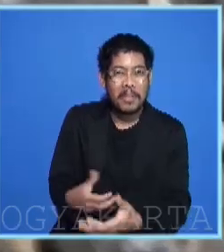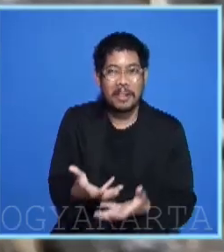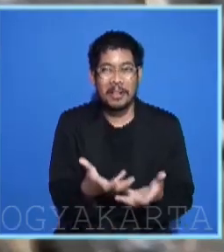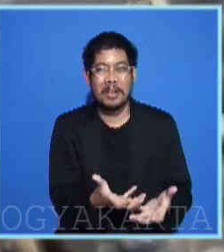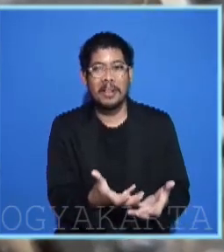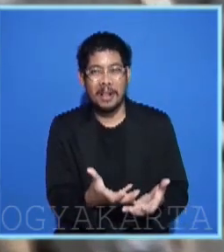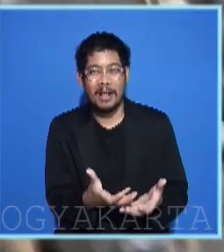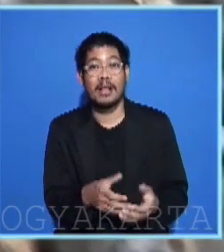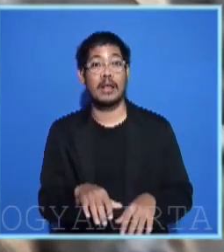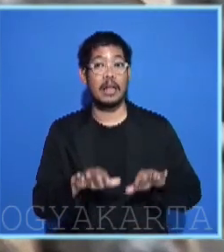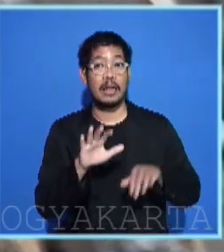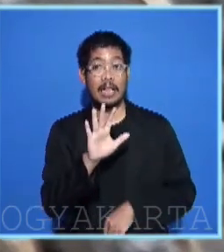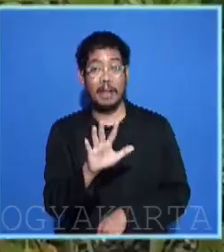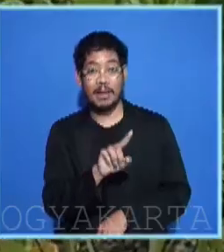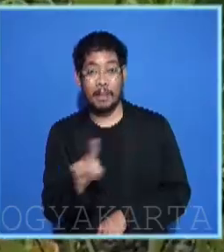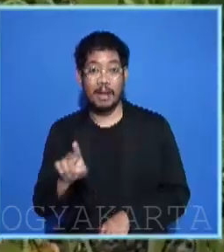5 hingga 7 kg per 1 kilo bibit saja